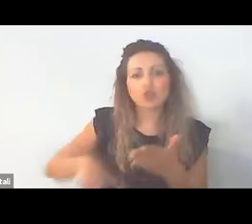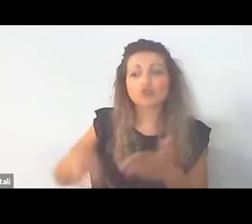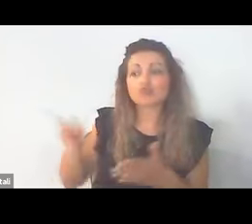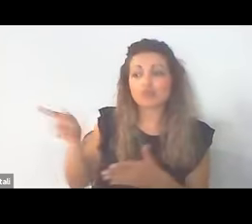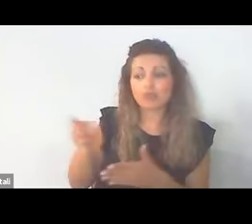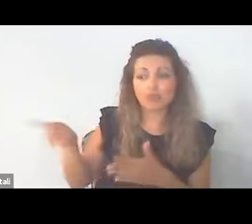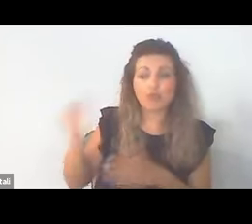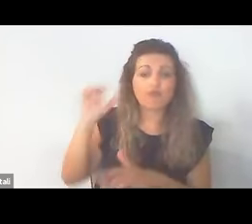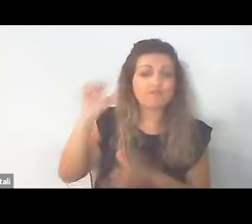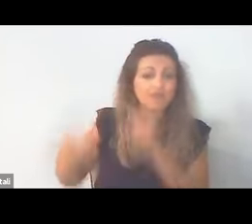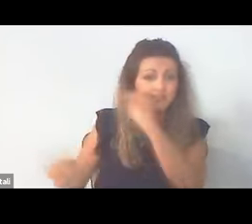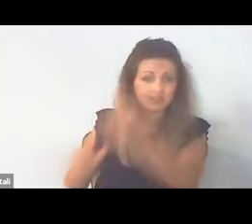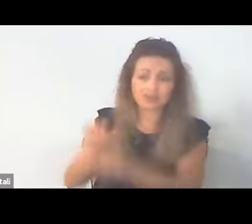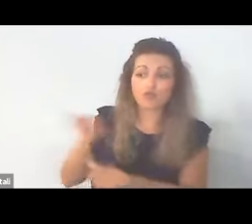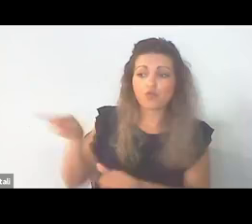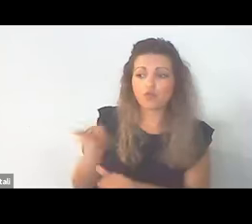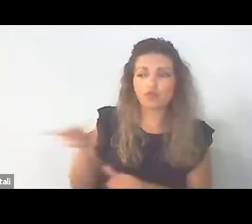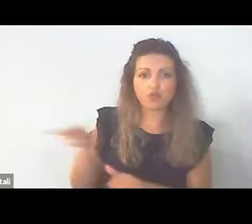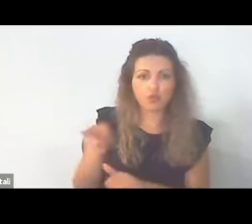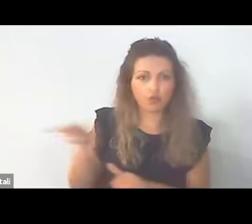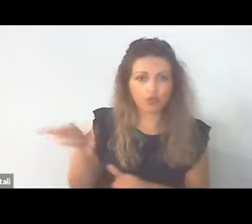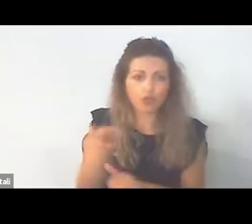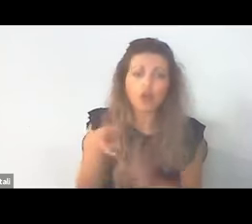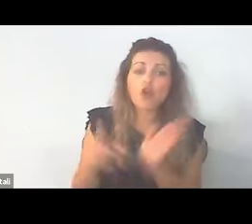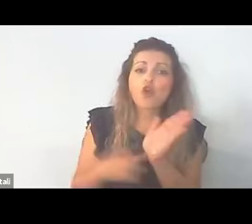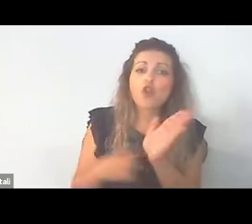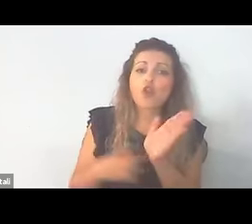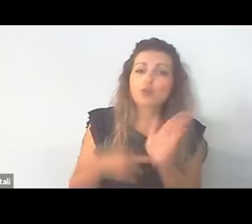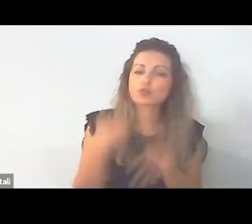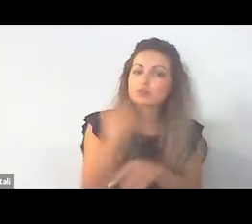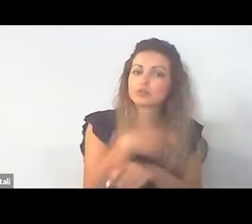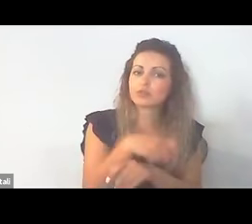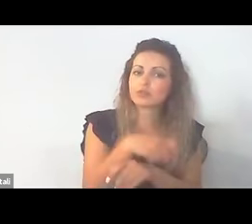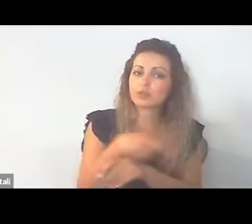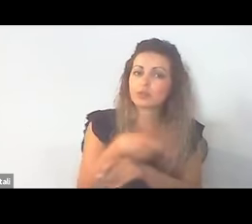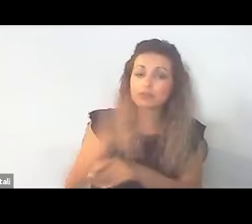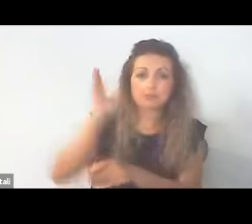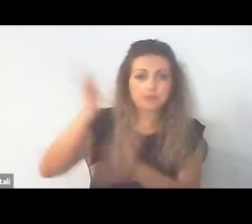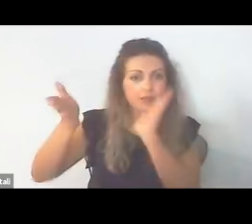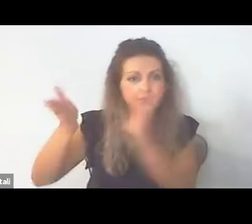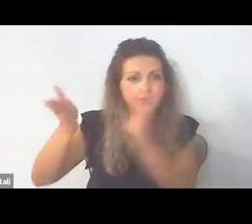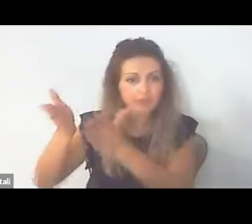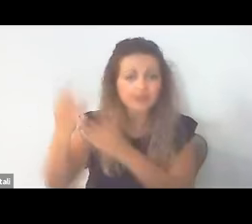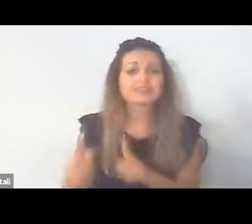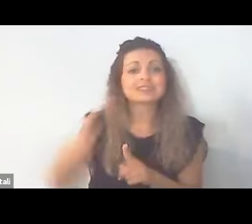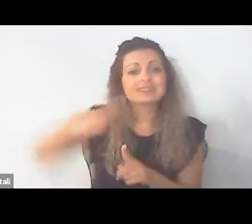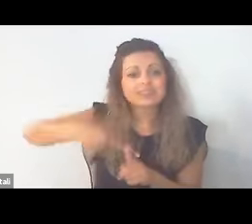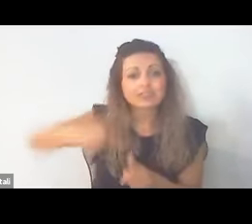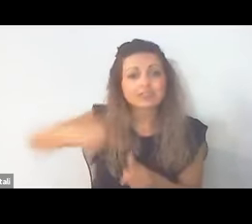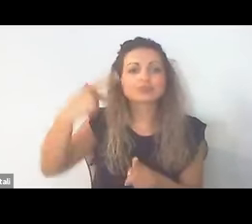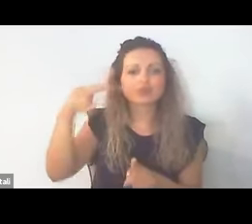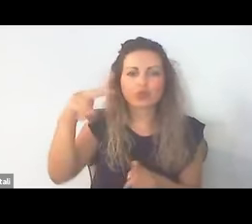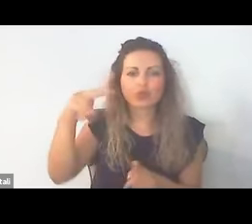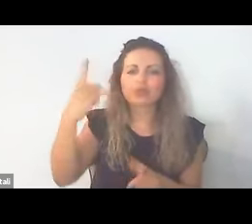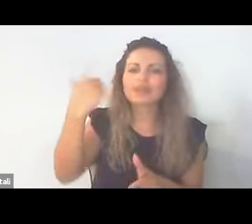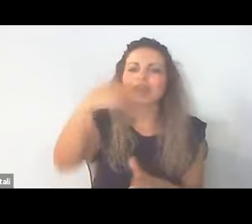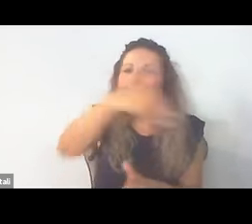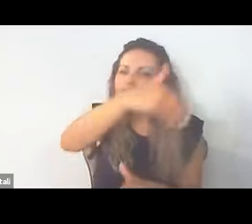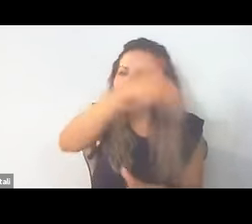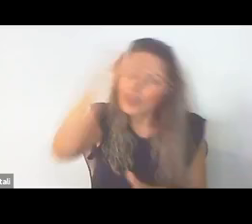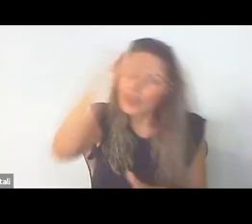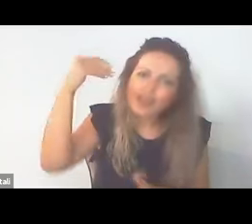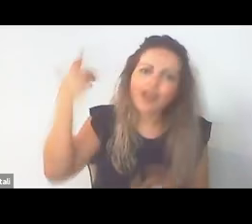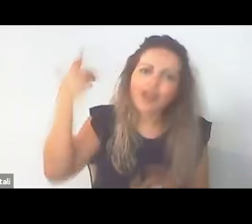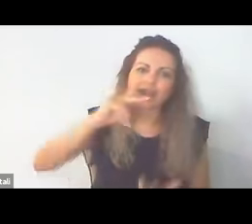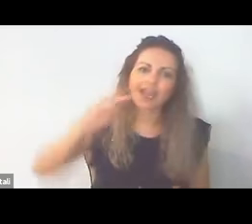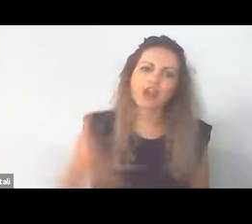να καταδικάζονται οι βιαστές νομικά, αλλά νομίζω, είναι εντύπωσή μας αυτή, ότι καταδικάστηκαν και ηθικά από ένα πολύ μεγάλο κομμάτι της